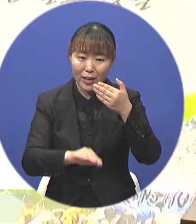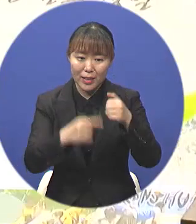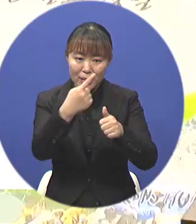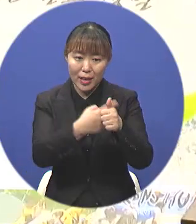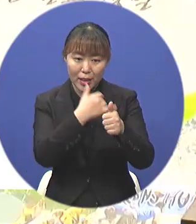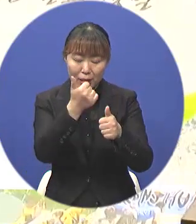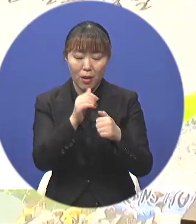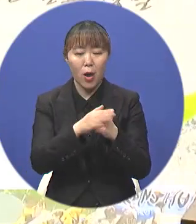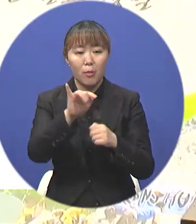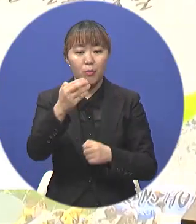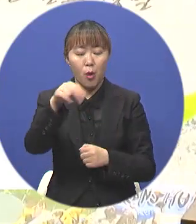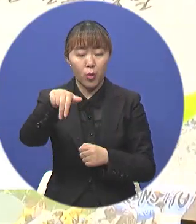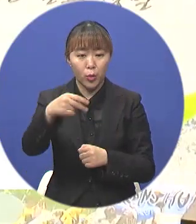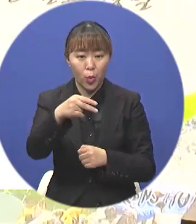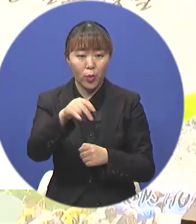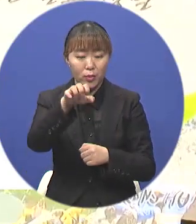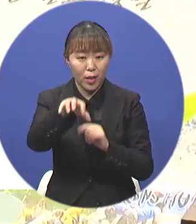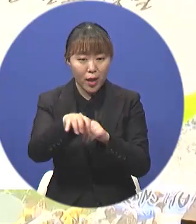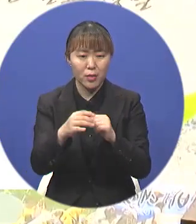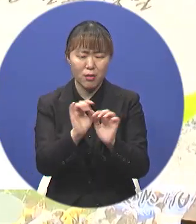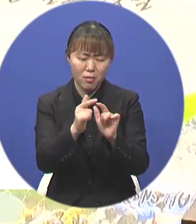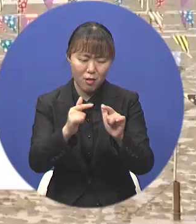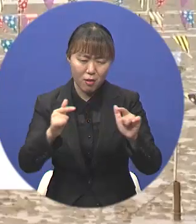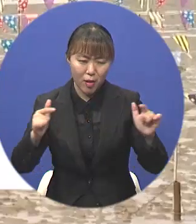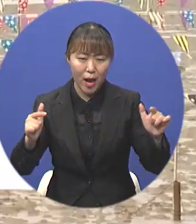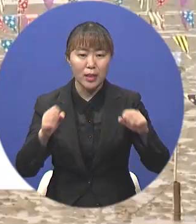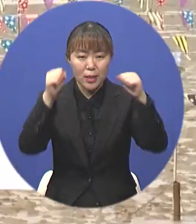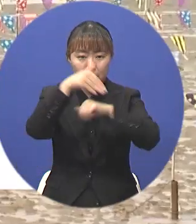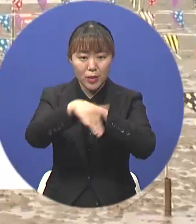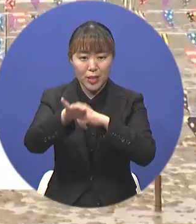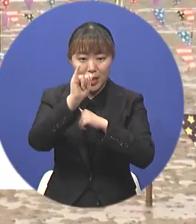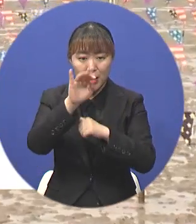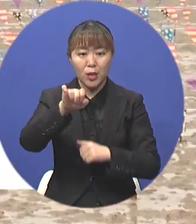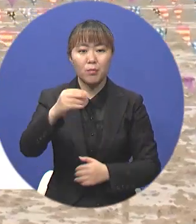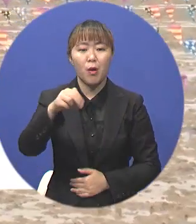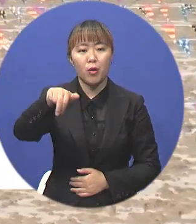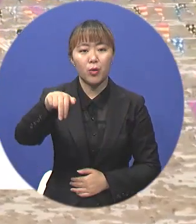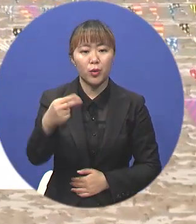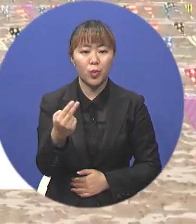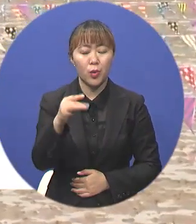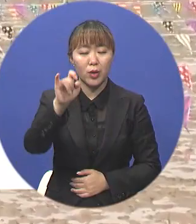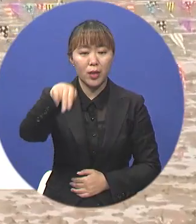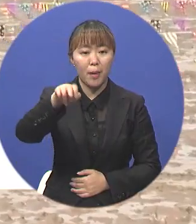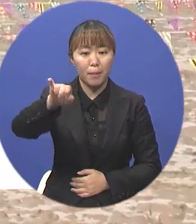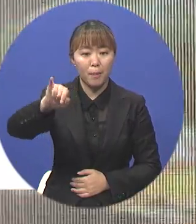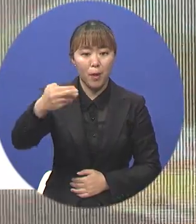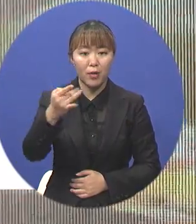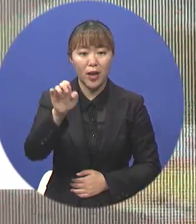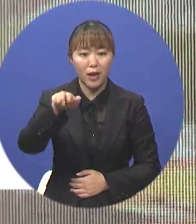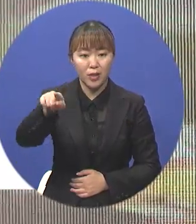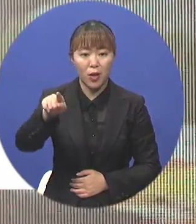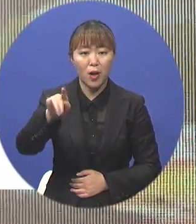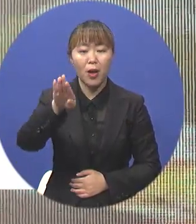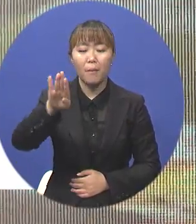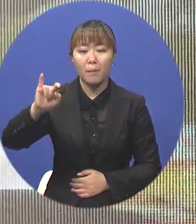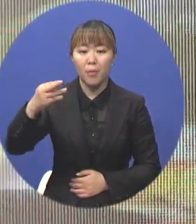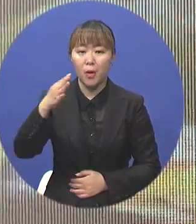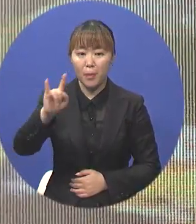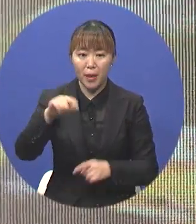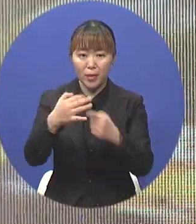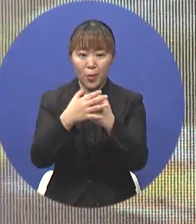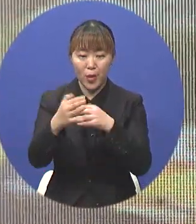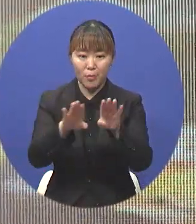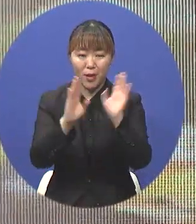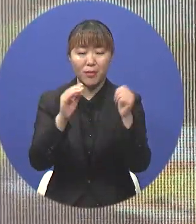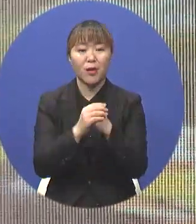숨쉬는 벌교 갯벌에서 다양한 레저 스포츠를 즐길 수 있는 벌교 갯벌 레저 뻘배 대회가 열렸습니다. 뻘배